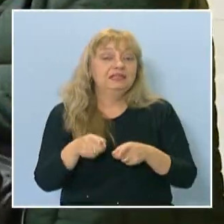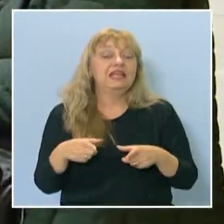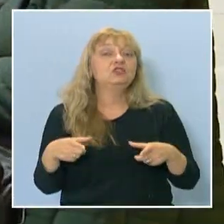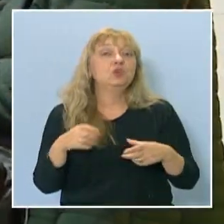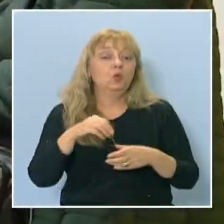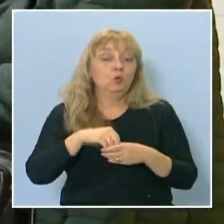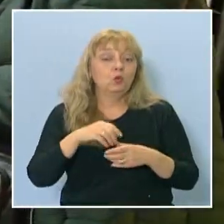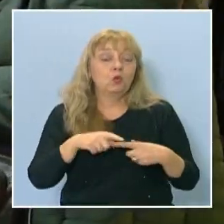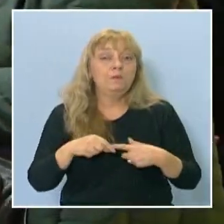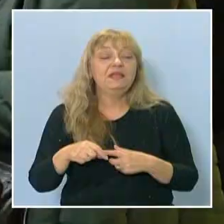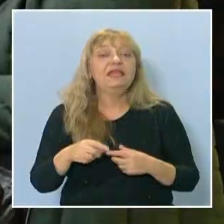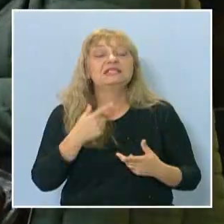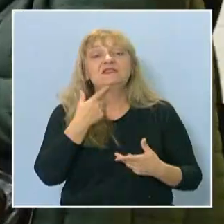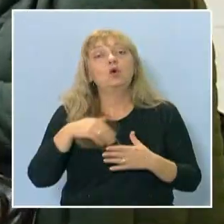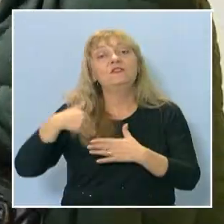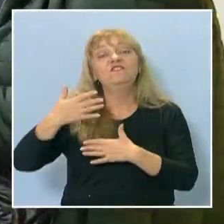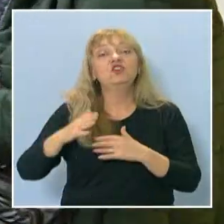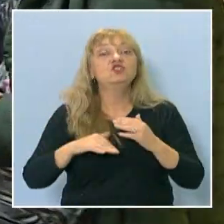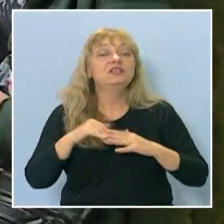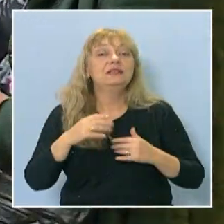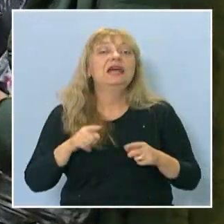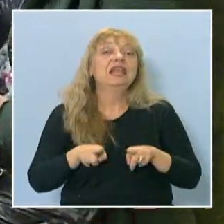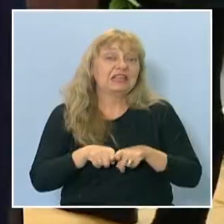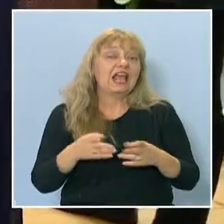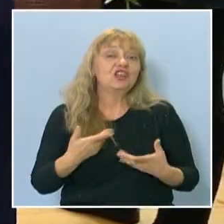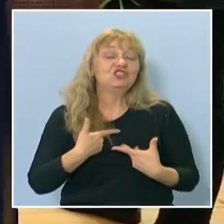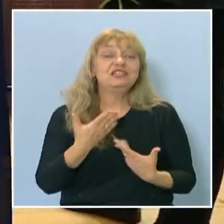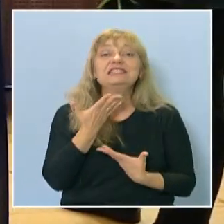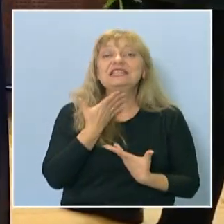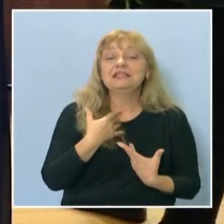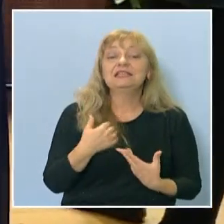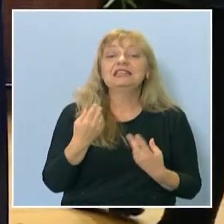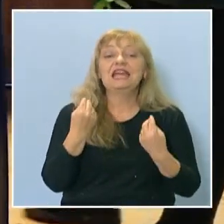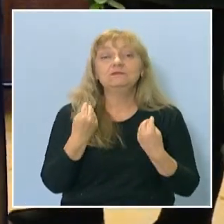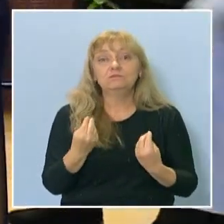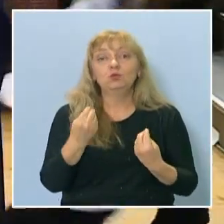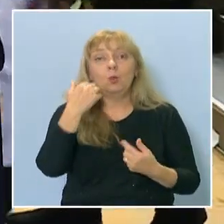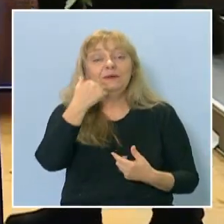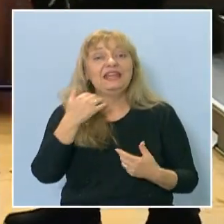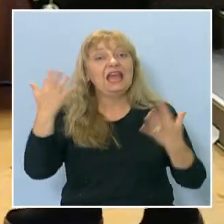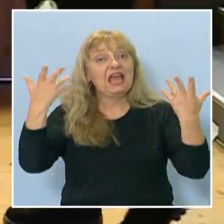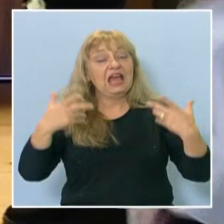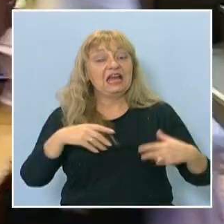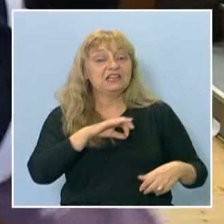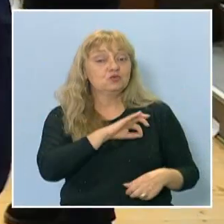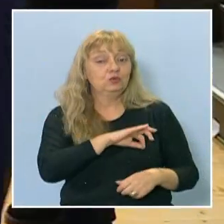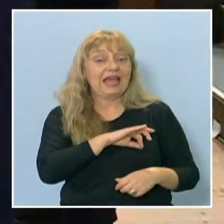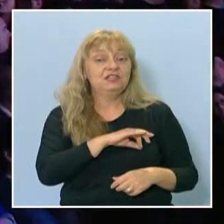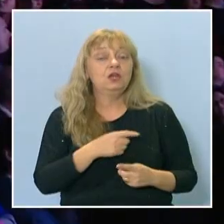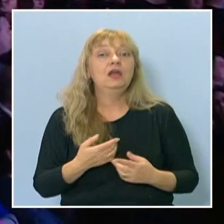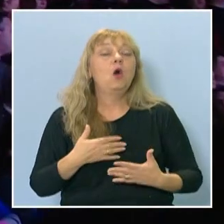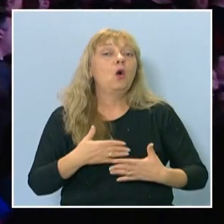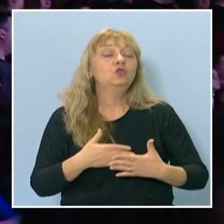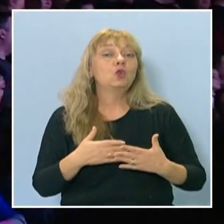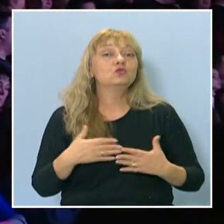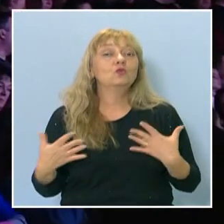с външни специалисти. Така че се наслаждаваме наистина на едни много добри резултати относно театралната трупа. И